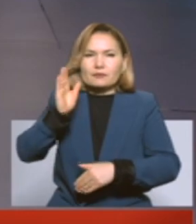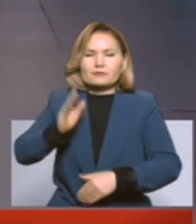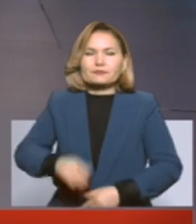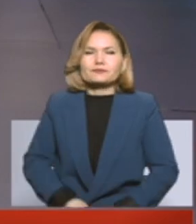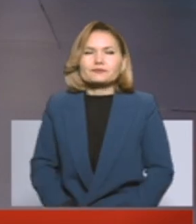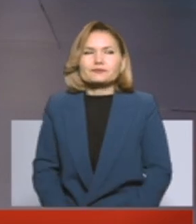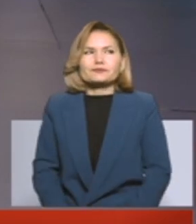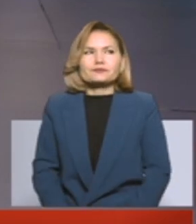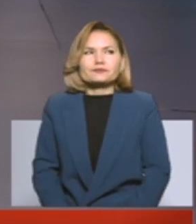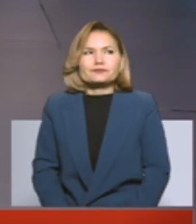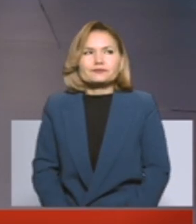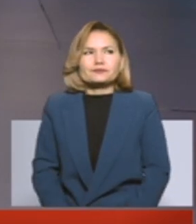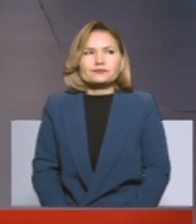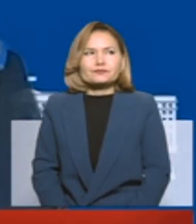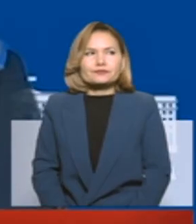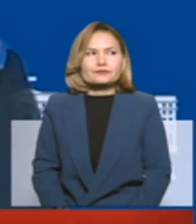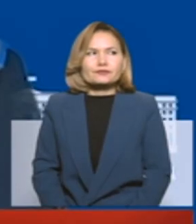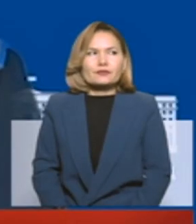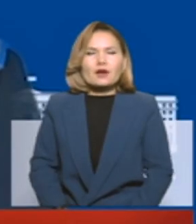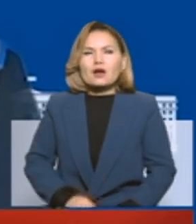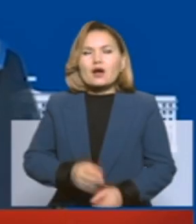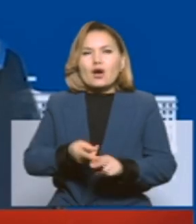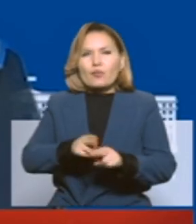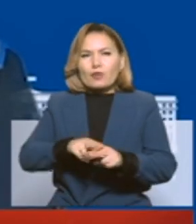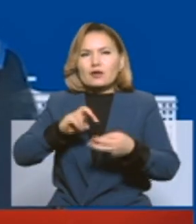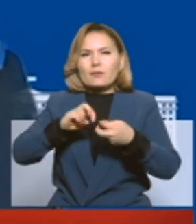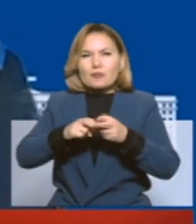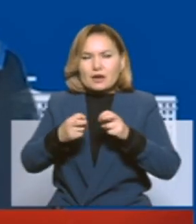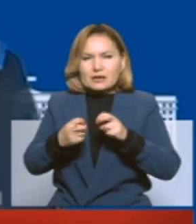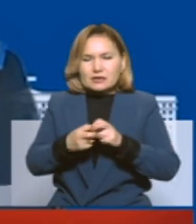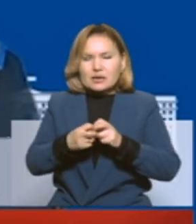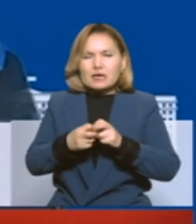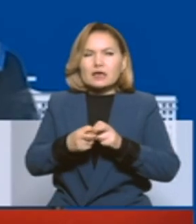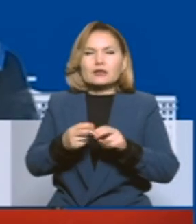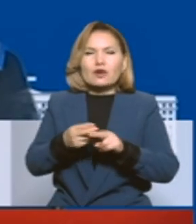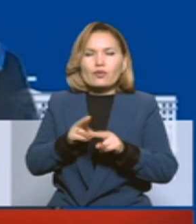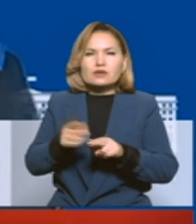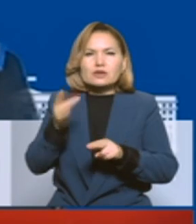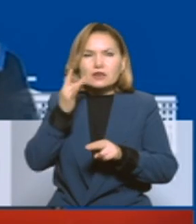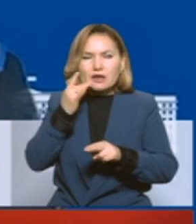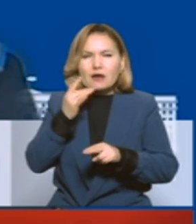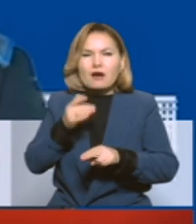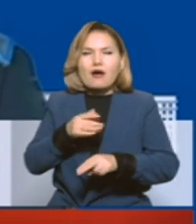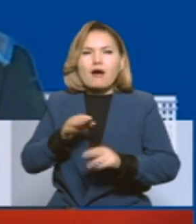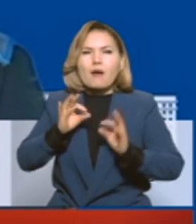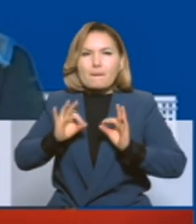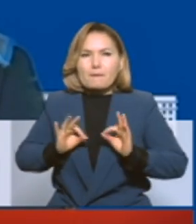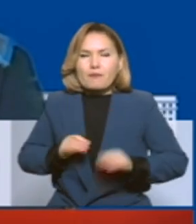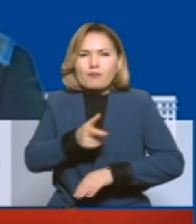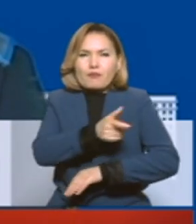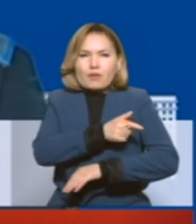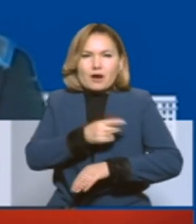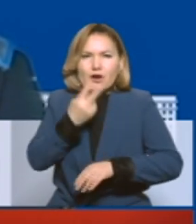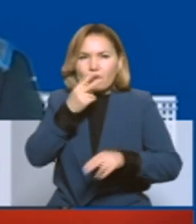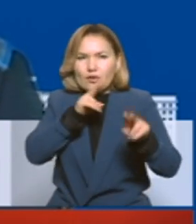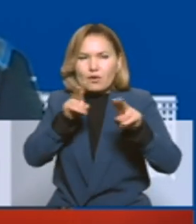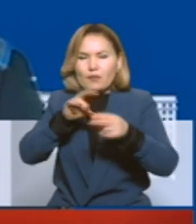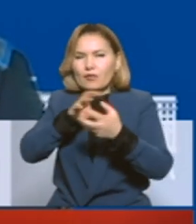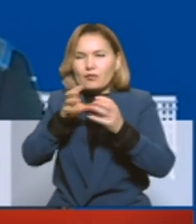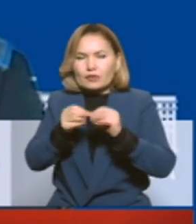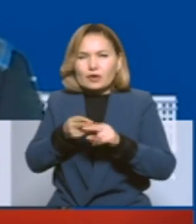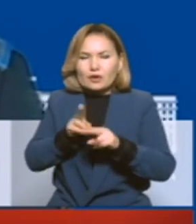баға беріледі. Бұл мәселе прокуратура органдарының тұрақты бақылауында. Өтемақы алу